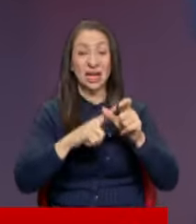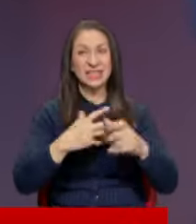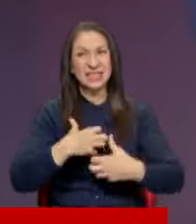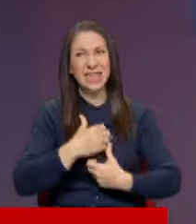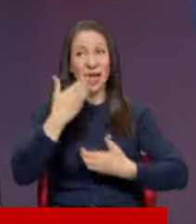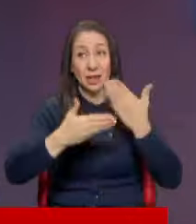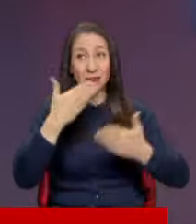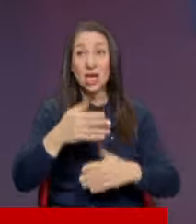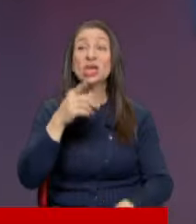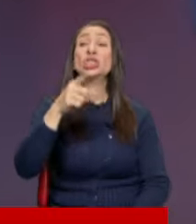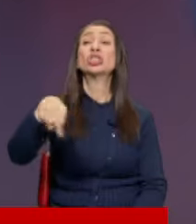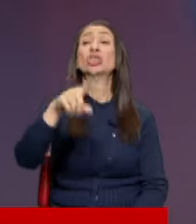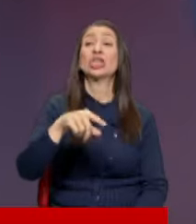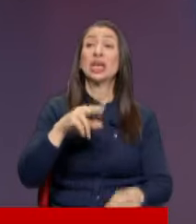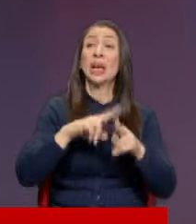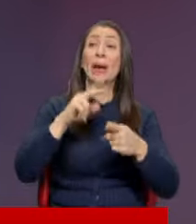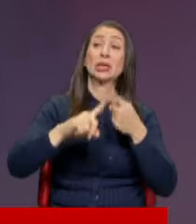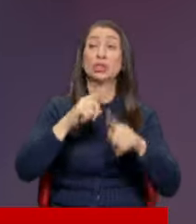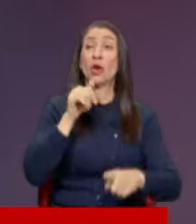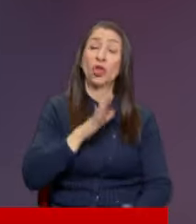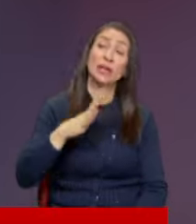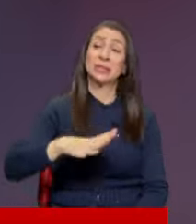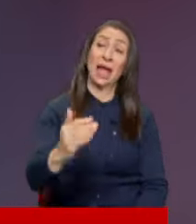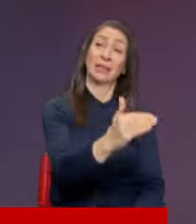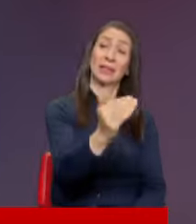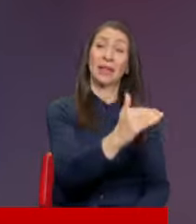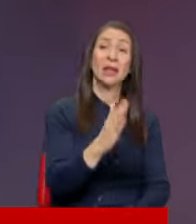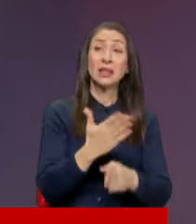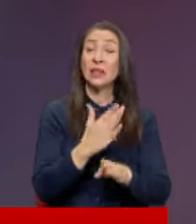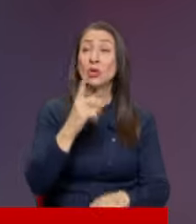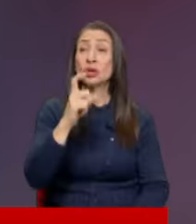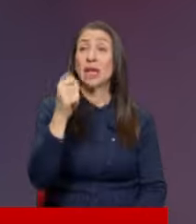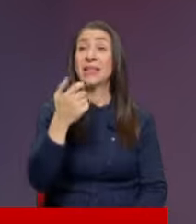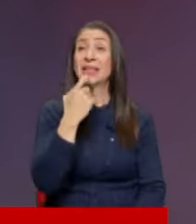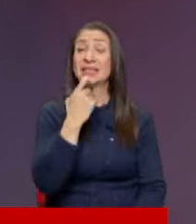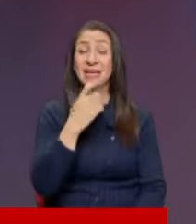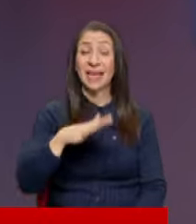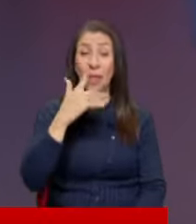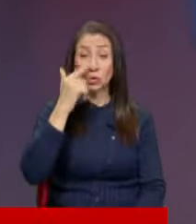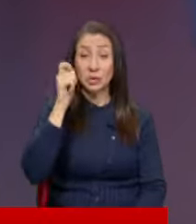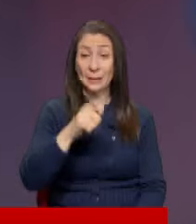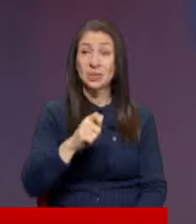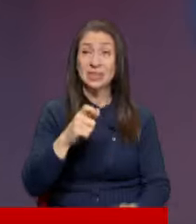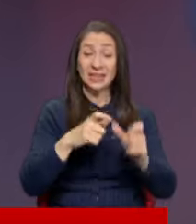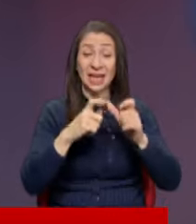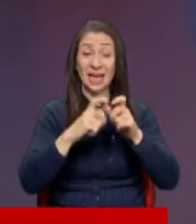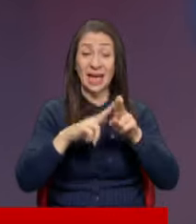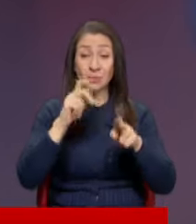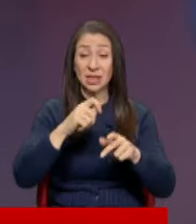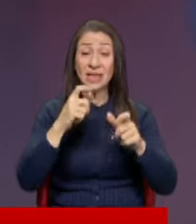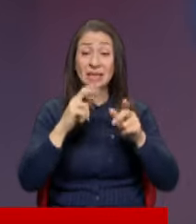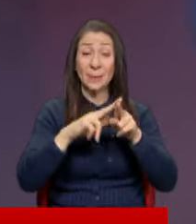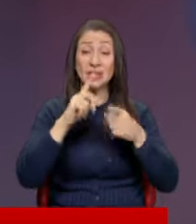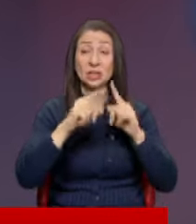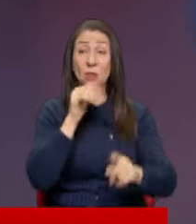yandığında Siz diyor Kemal Kılıçdaroğlu'ndan isteyin diyor Niye 96 yılında Genel Müdürlük yapmış SGK genel müdürü Kemal